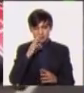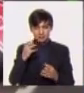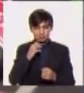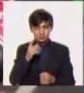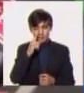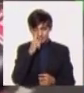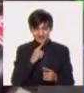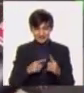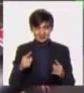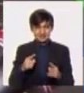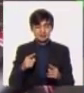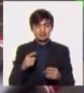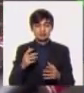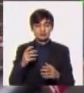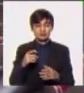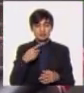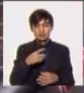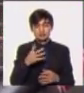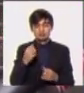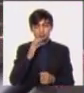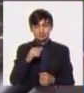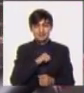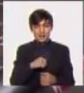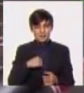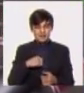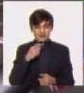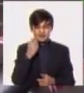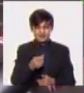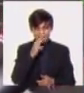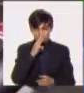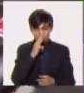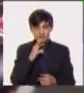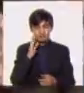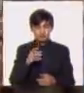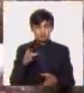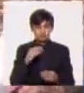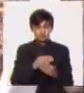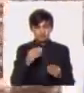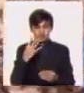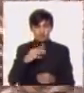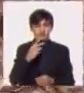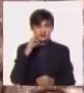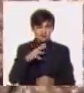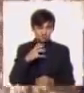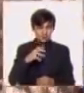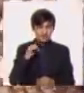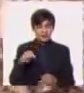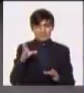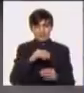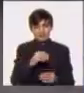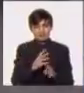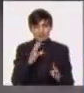бір ай көлеміне шақырылып отыр. Осы уақыт аралығында бұлардың ең төменгі жалақы алуымен қамтамасыз етіледі. Сөйтіп, саптағы